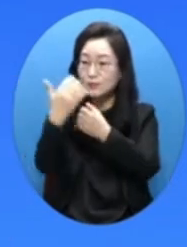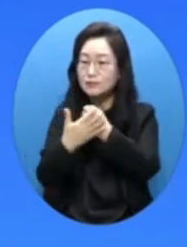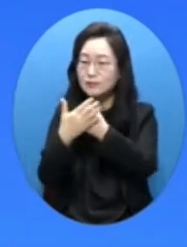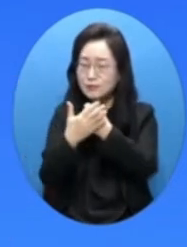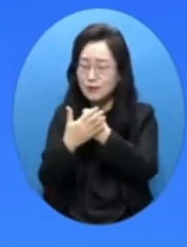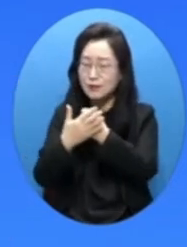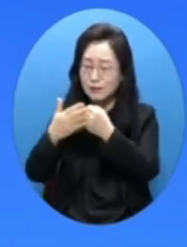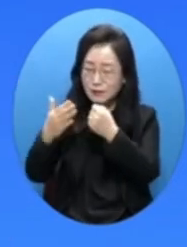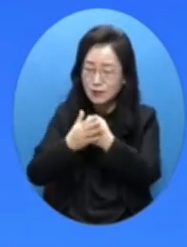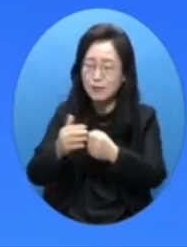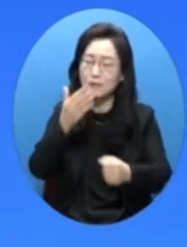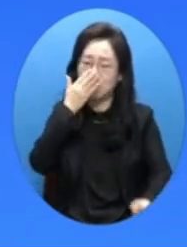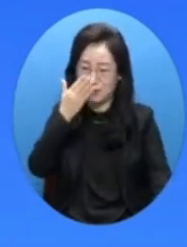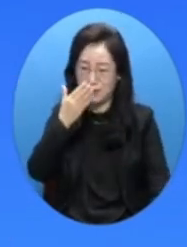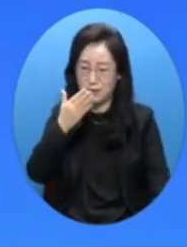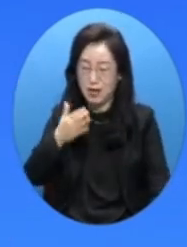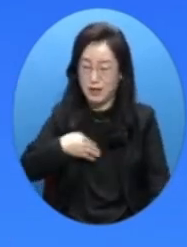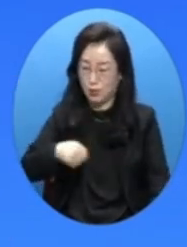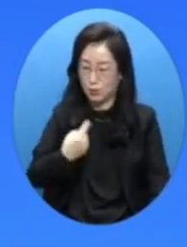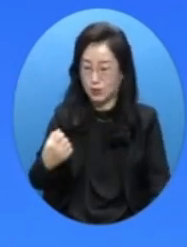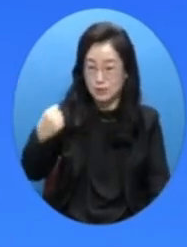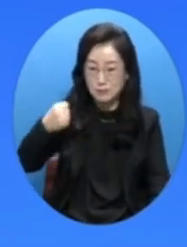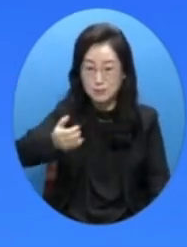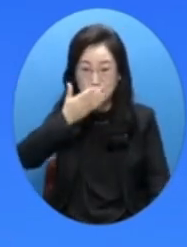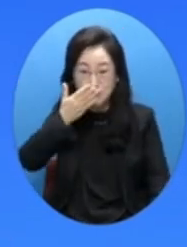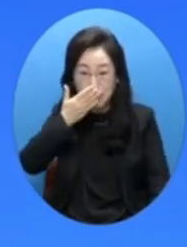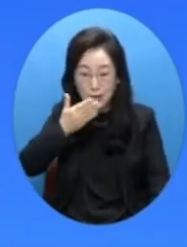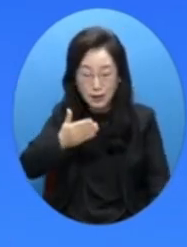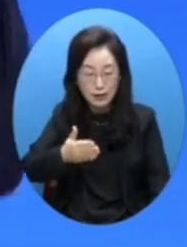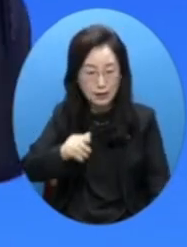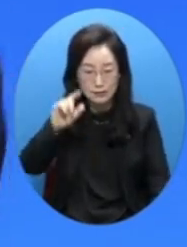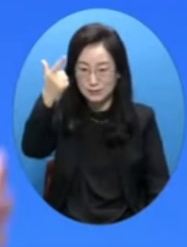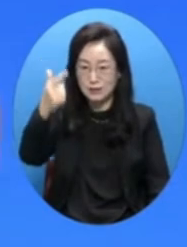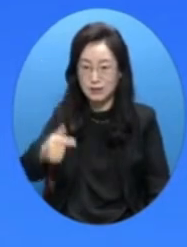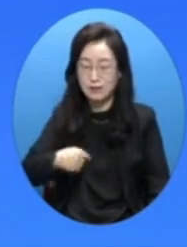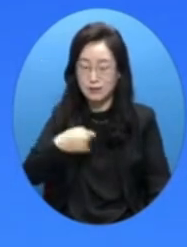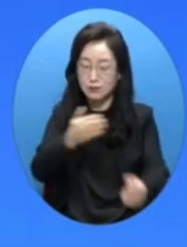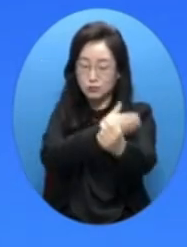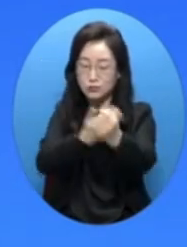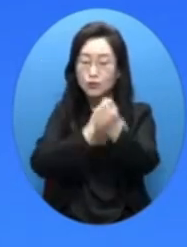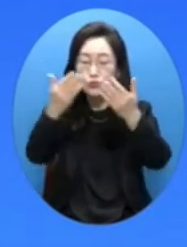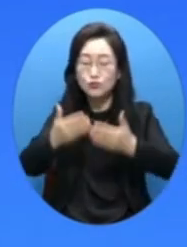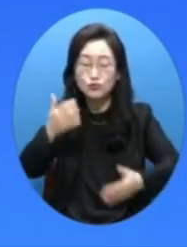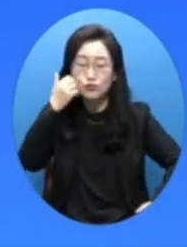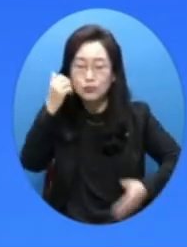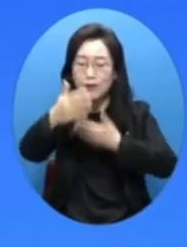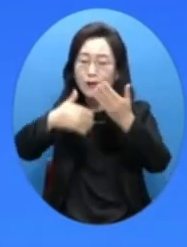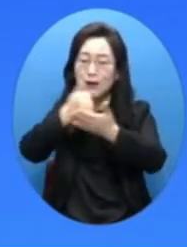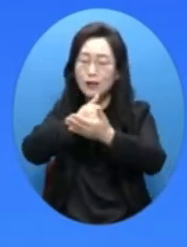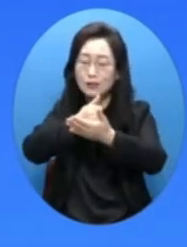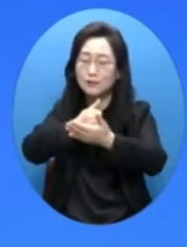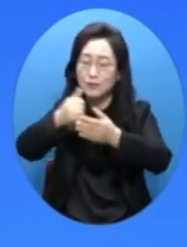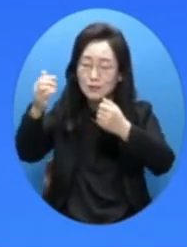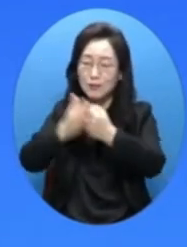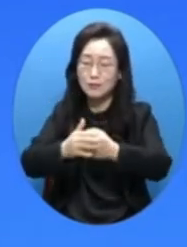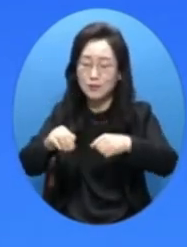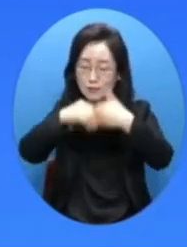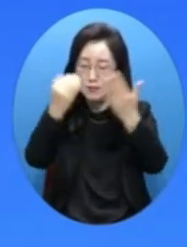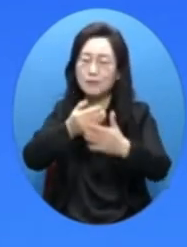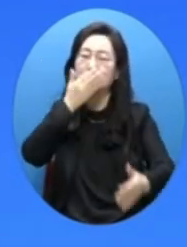가운데 우리가 모든 것을 할 수 있는 것이지 내 힘으로 내가 모든 걸 살 수 있는 것이 아닙니다 내게 능력 주시는 자라서 내가 모든 것을 할 수 있는 것입니다